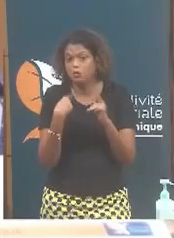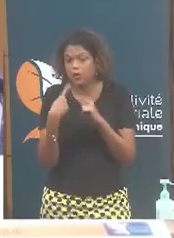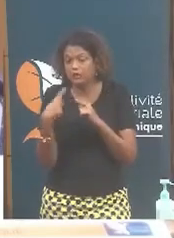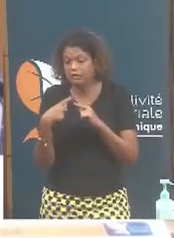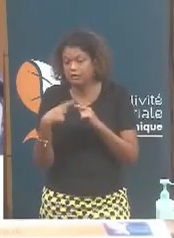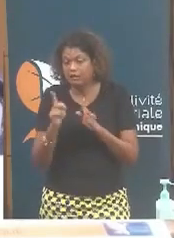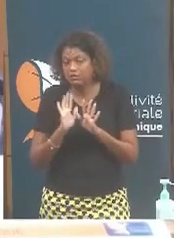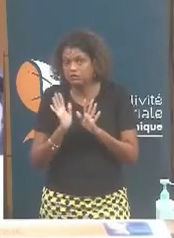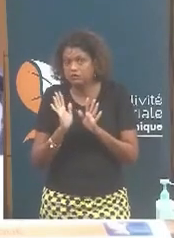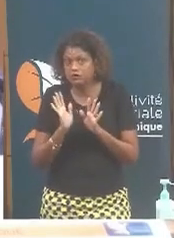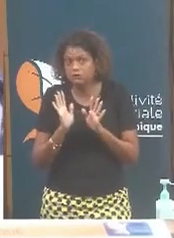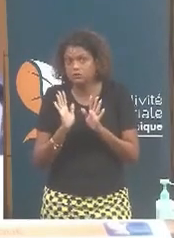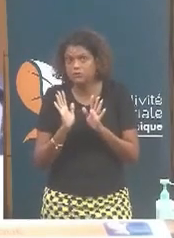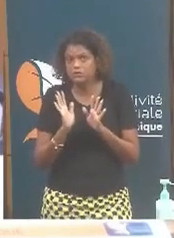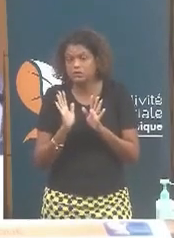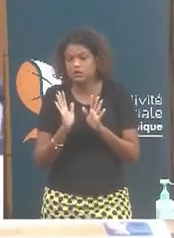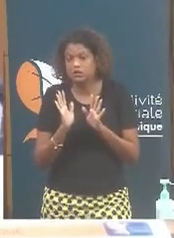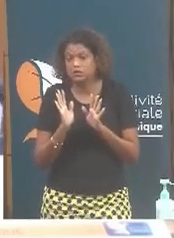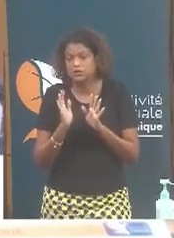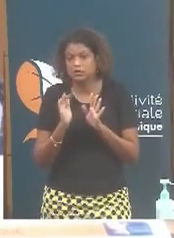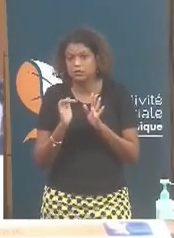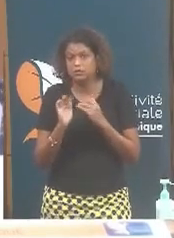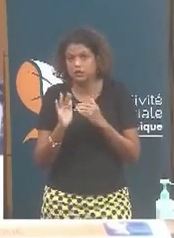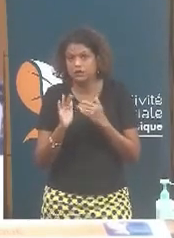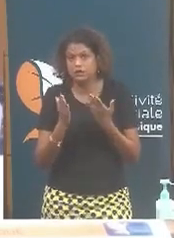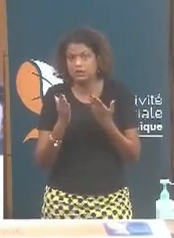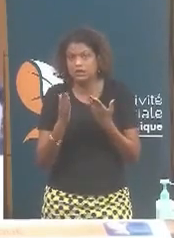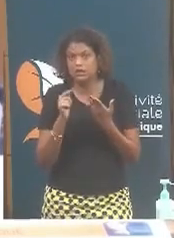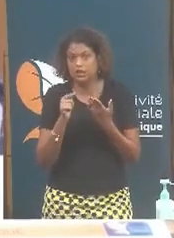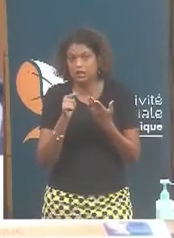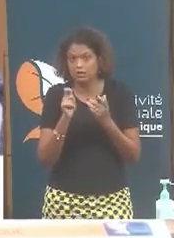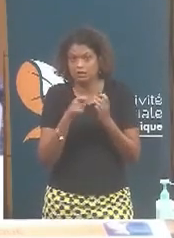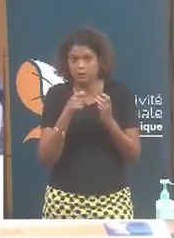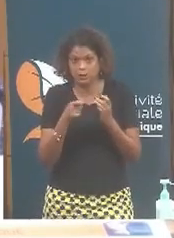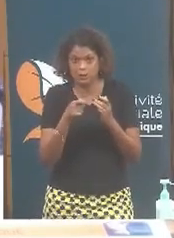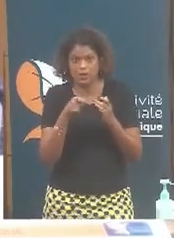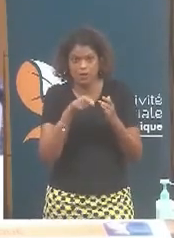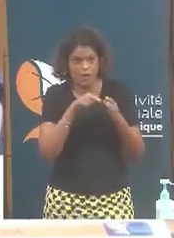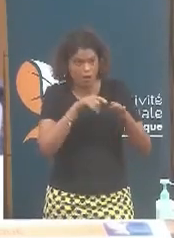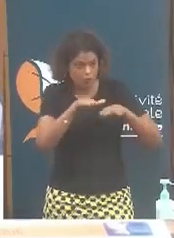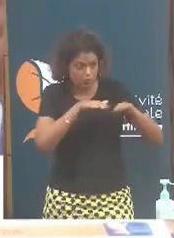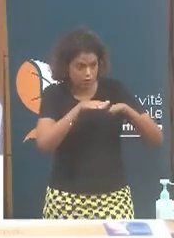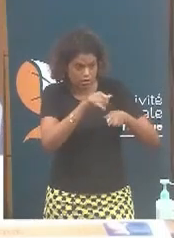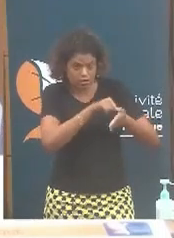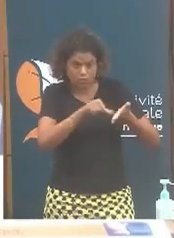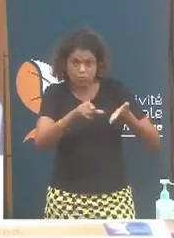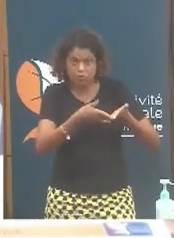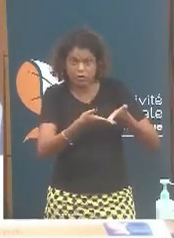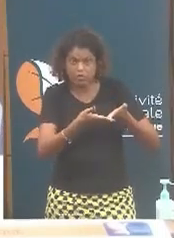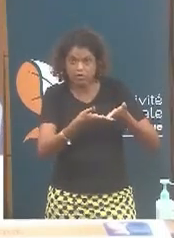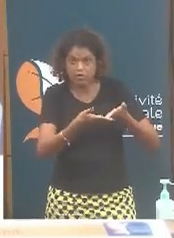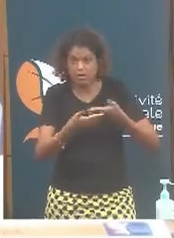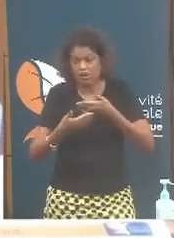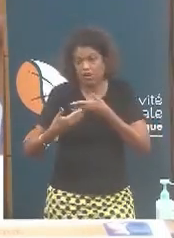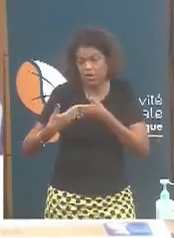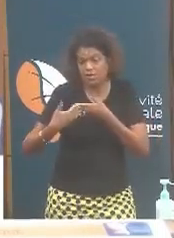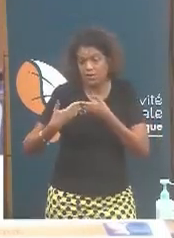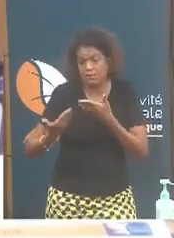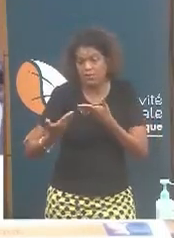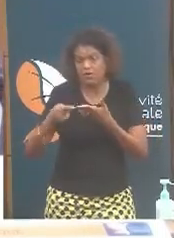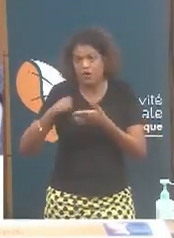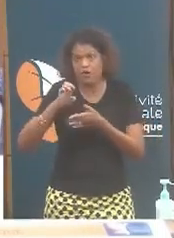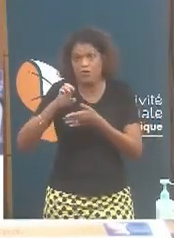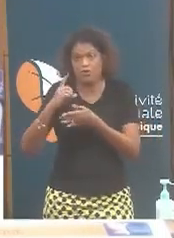le faire parler, vous allez l'interroger vous-même, mais il y a une modalité, vous payez Ce n'est que très récemment que EDF envoie ses factures suivant